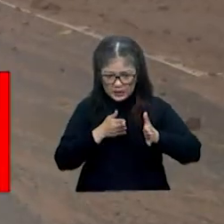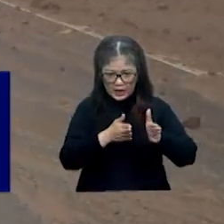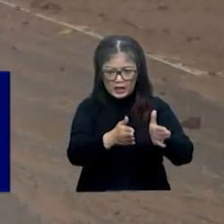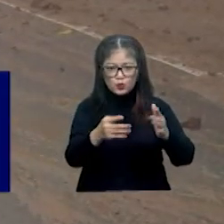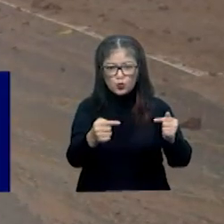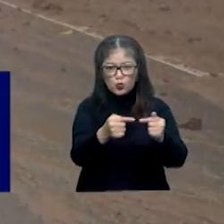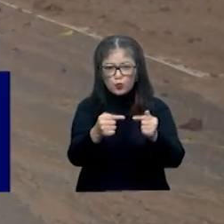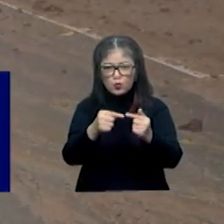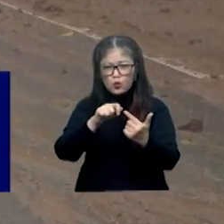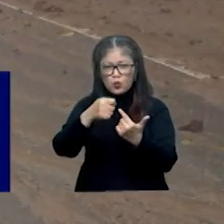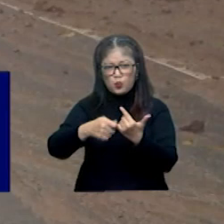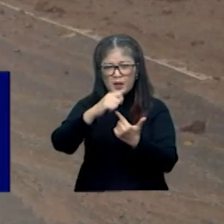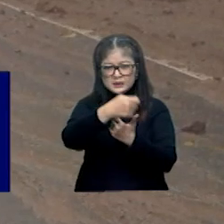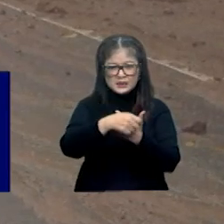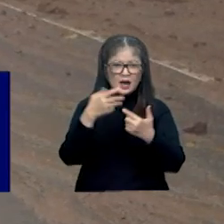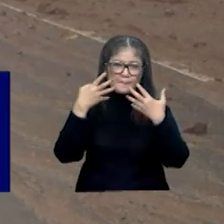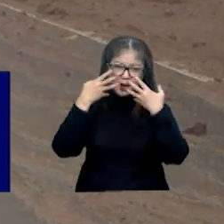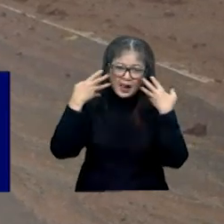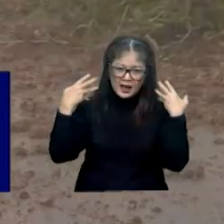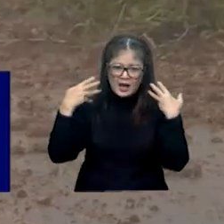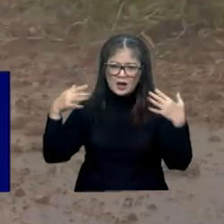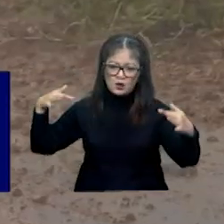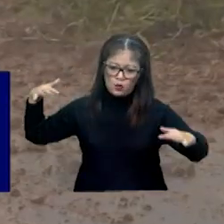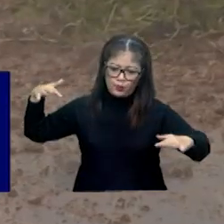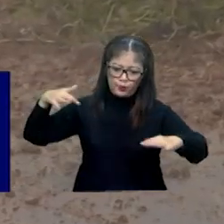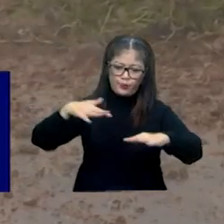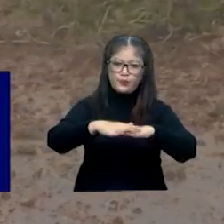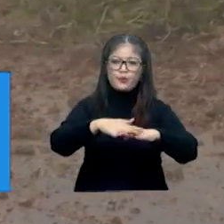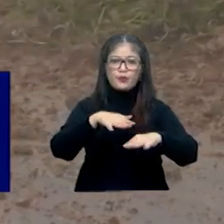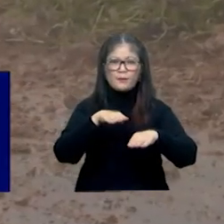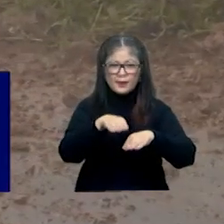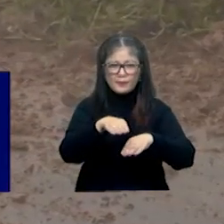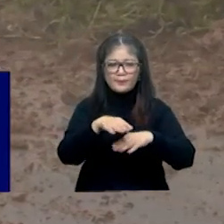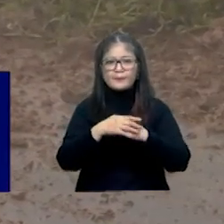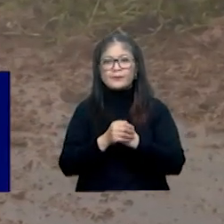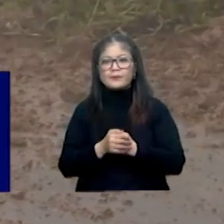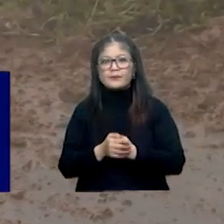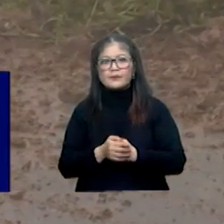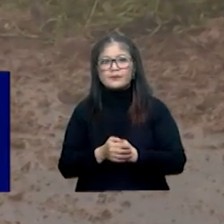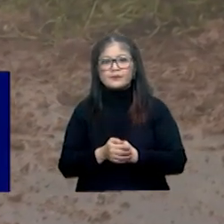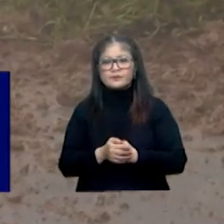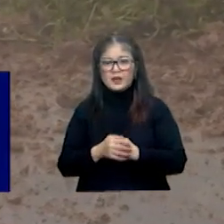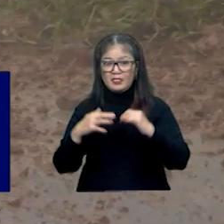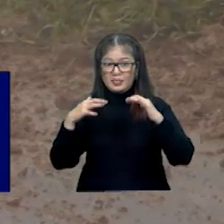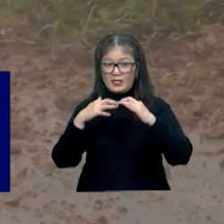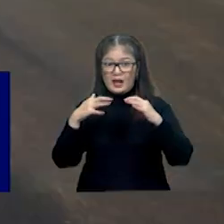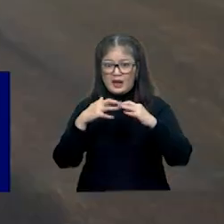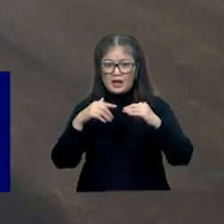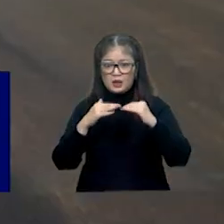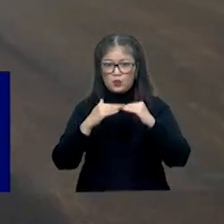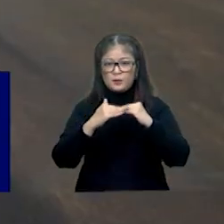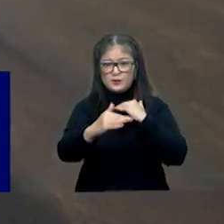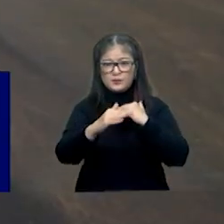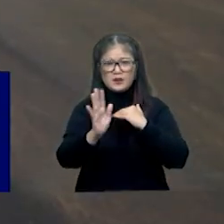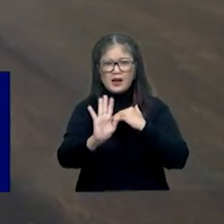terjadi pasca hujan deras yang mengguyur wilayah Lumajang dan sekitarnya sejak Kamis malam. Kondisi tanah yang labil tak mampu menahan air